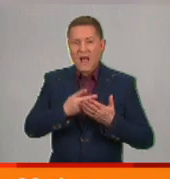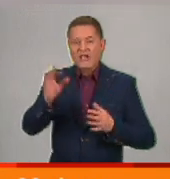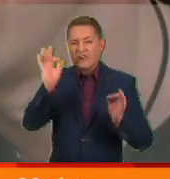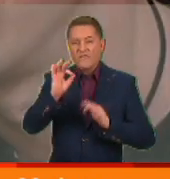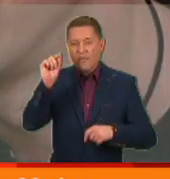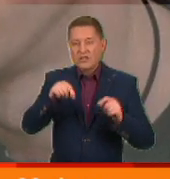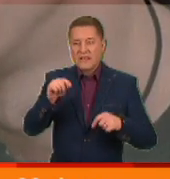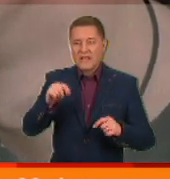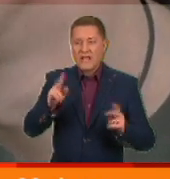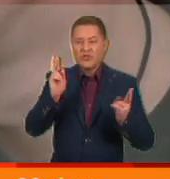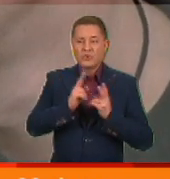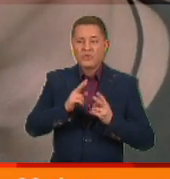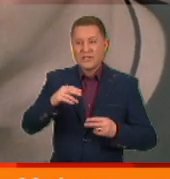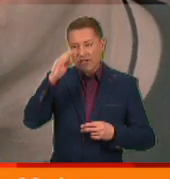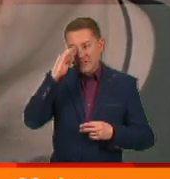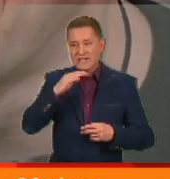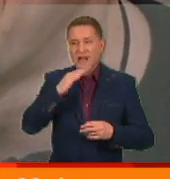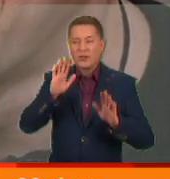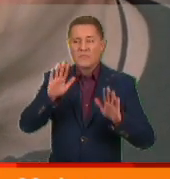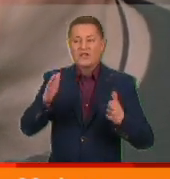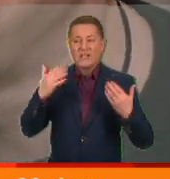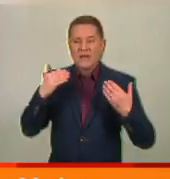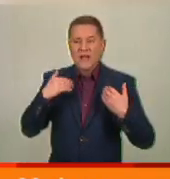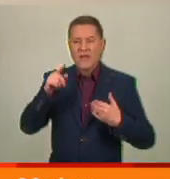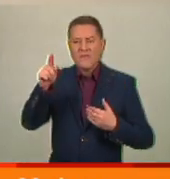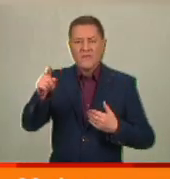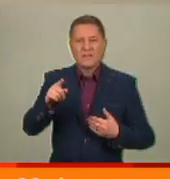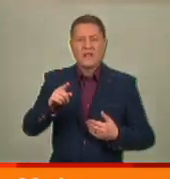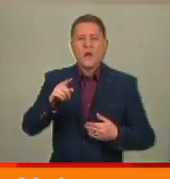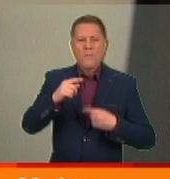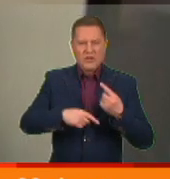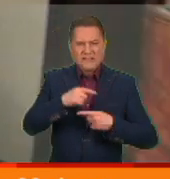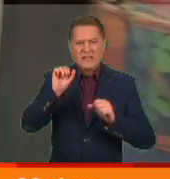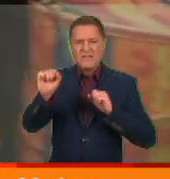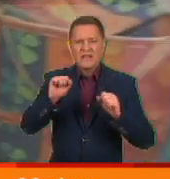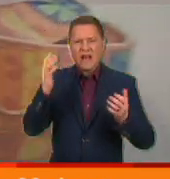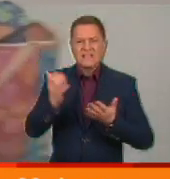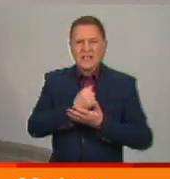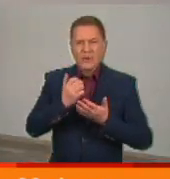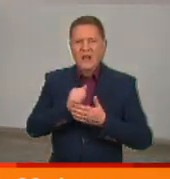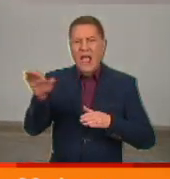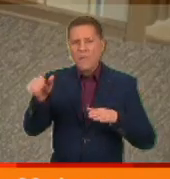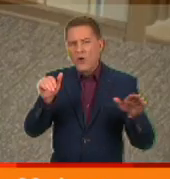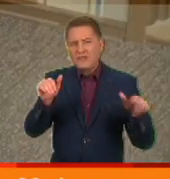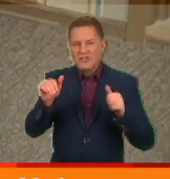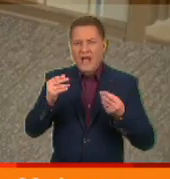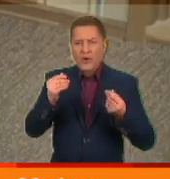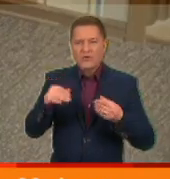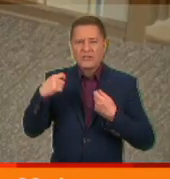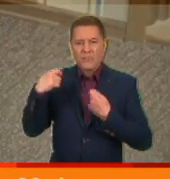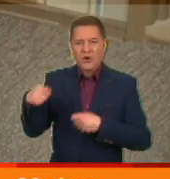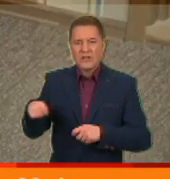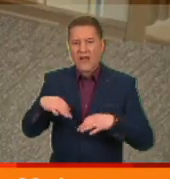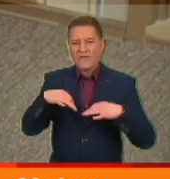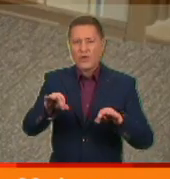Зустрічі з татом – лише на вихідних. Чоловік не вилазить із постійних відряджень, заробляє і позичає гроші. Продав автомобіль